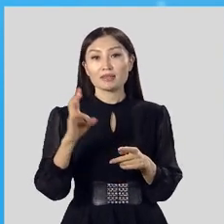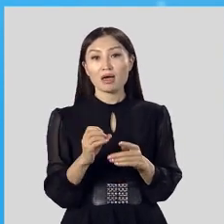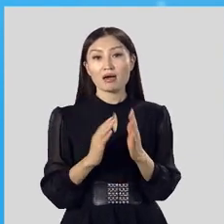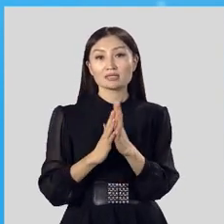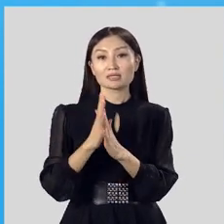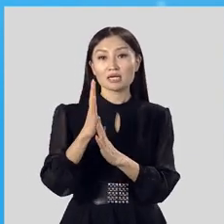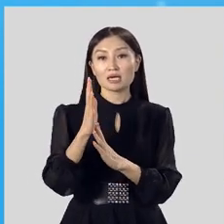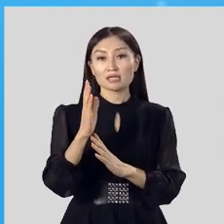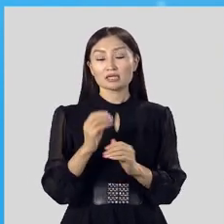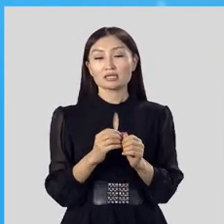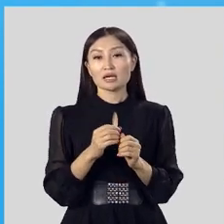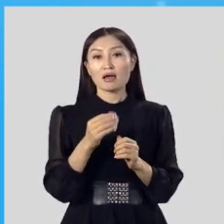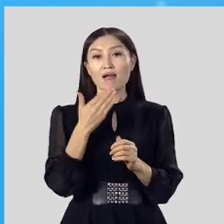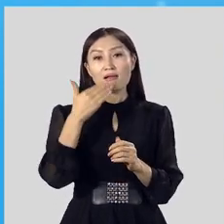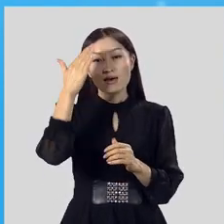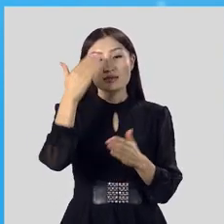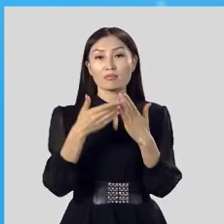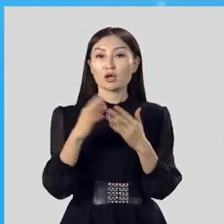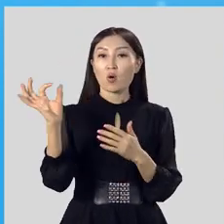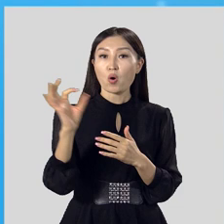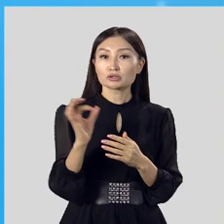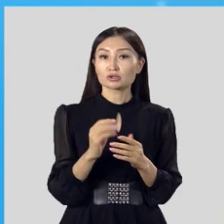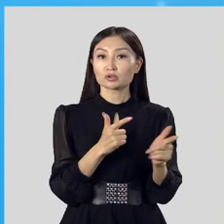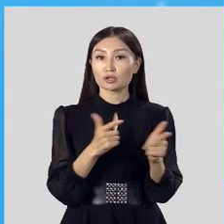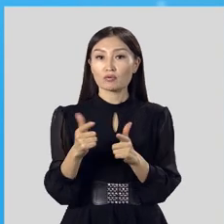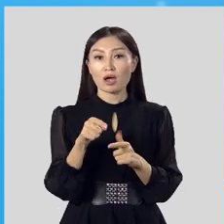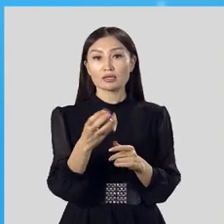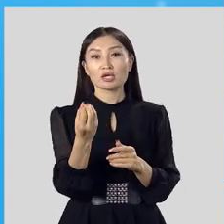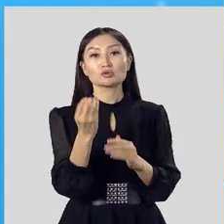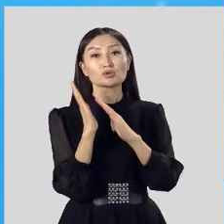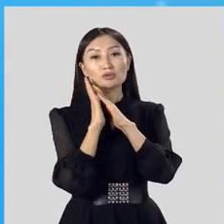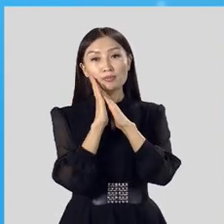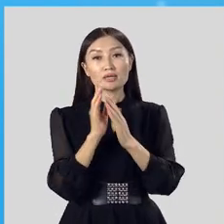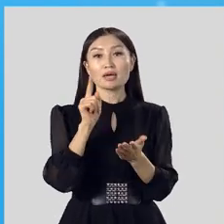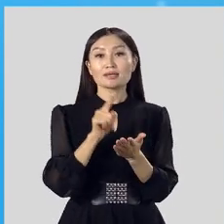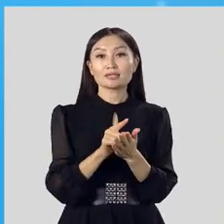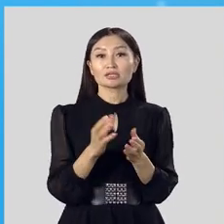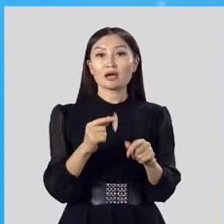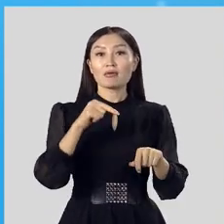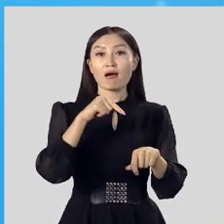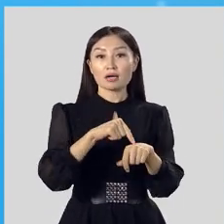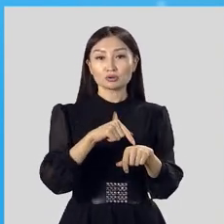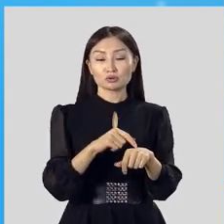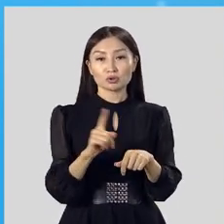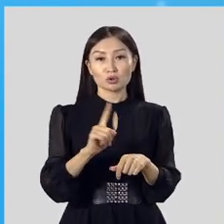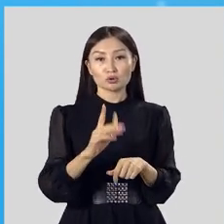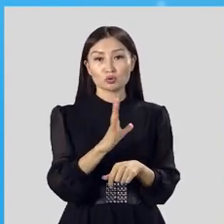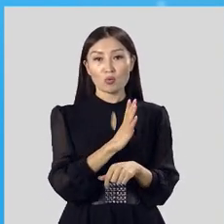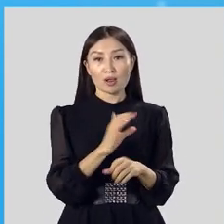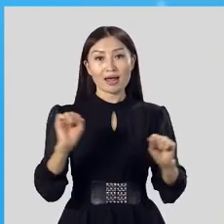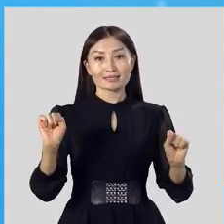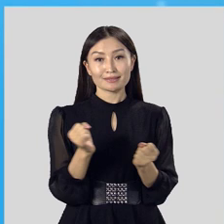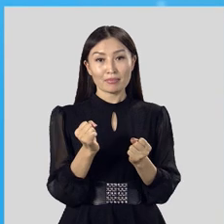растений, созревающих летом или осенью. Они еще спят и должны как-то ощутить, что была